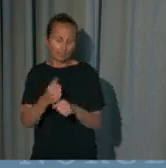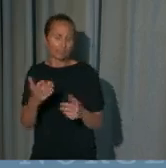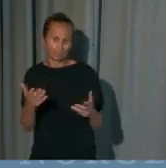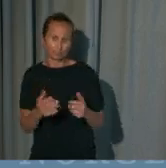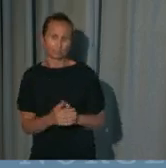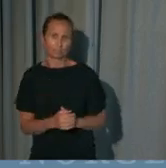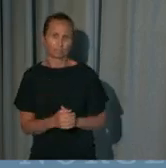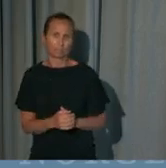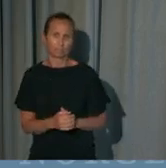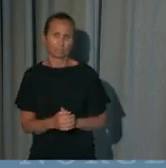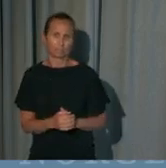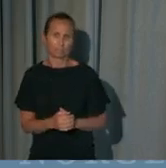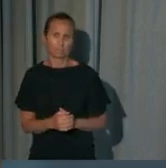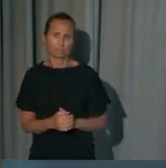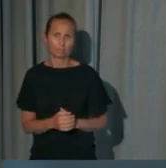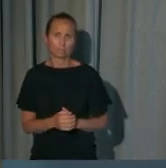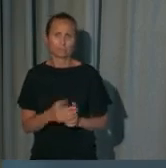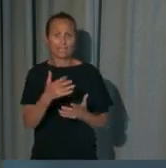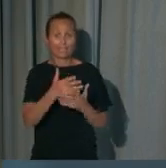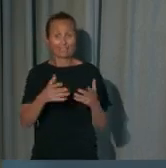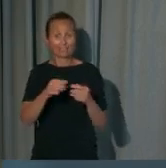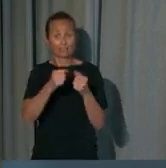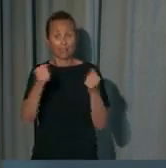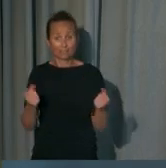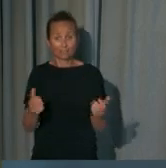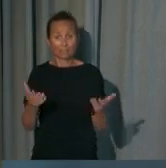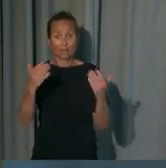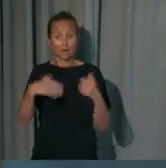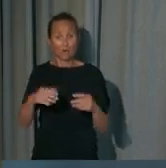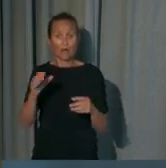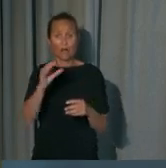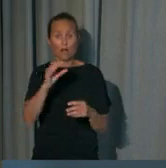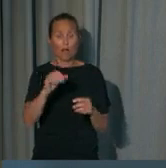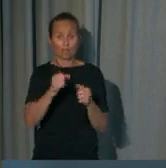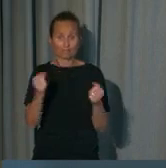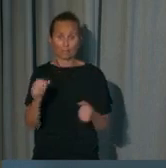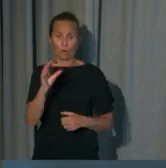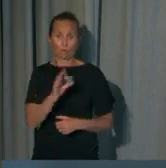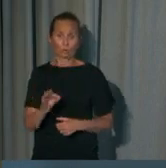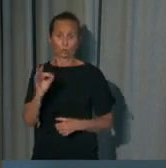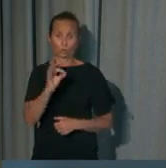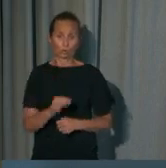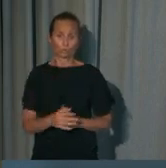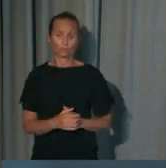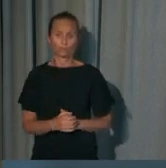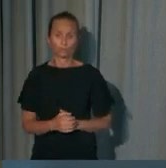til. Da det Nettavisa, og deretter Avisa Oslo.